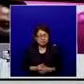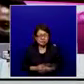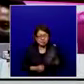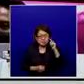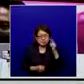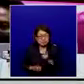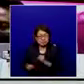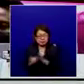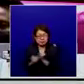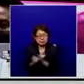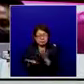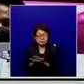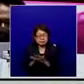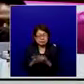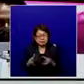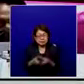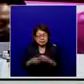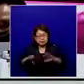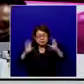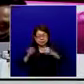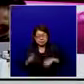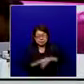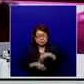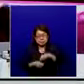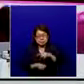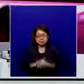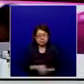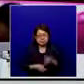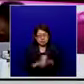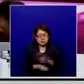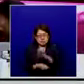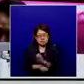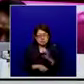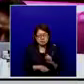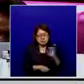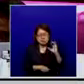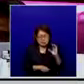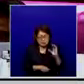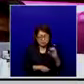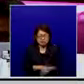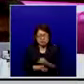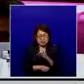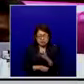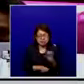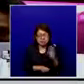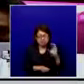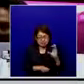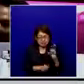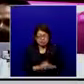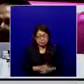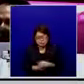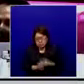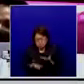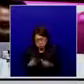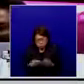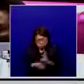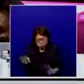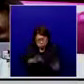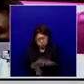ศรษฐกิจชุดนี้เลยรัฐบาลชุดนี้สร้าง EEC แล้วก็ไปคว้านซื้อที่เต็มไป